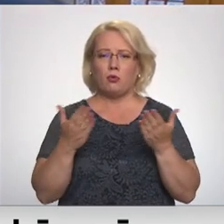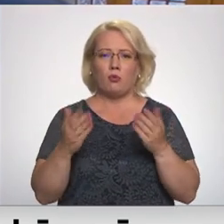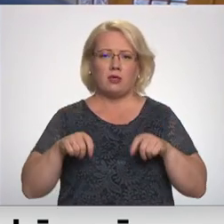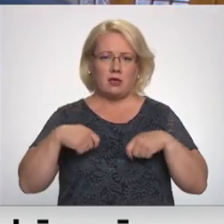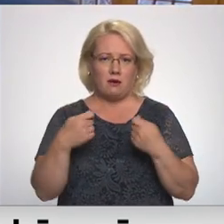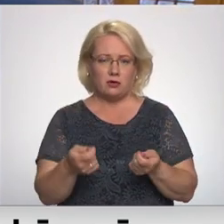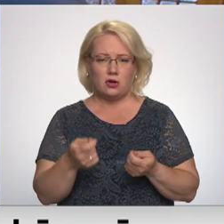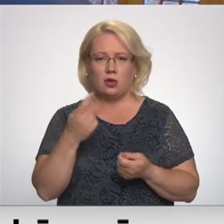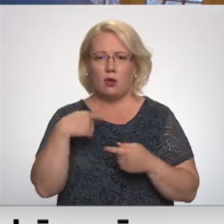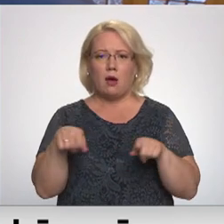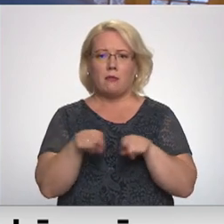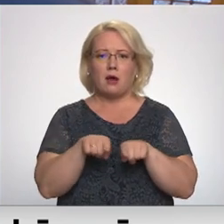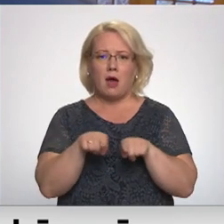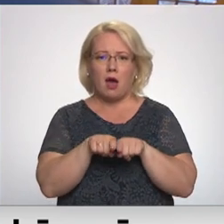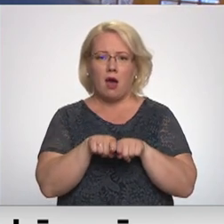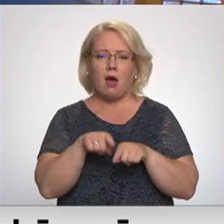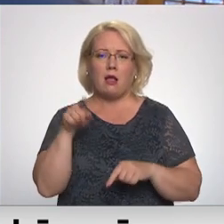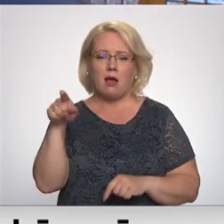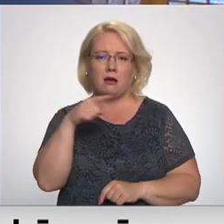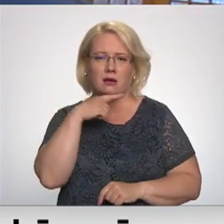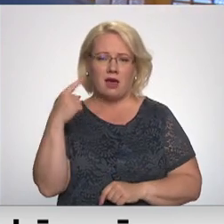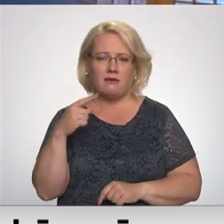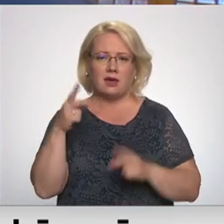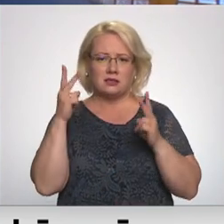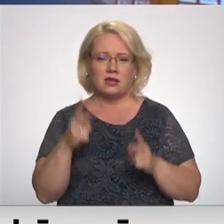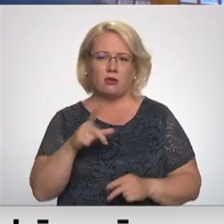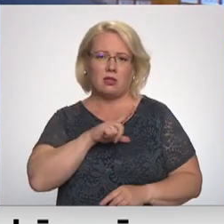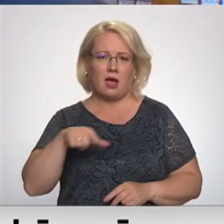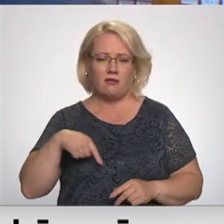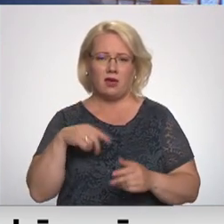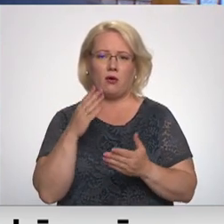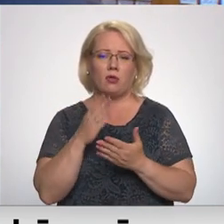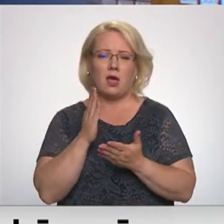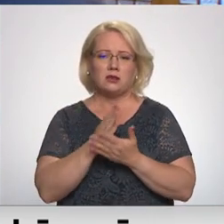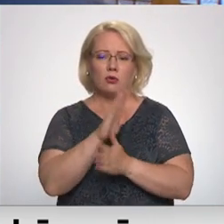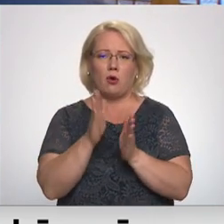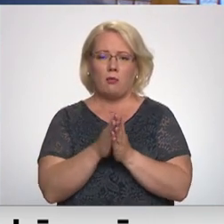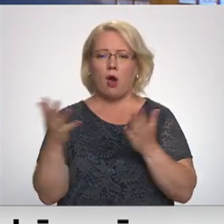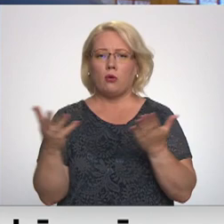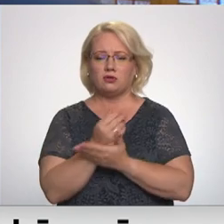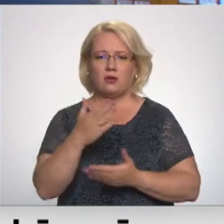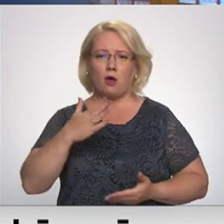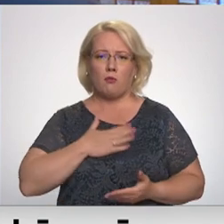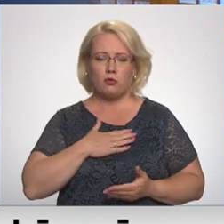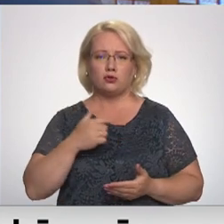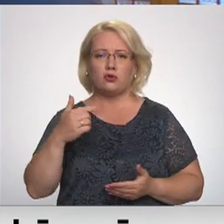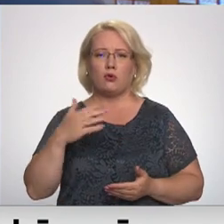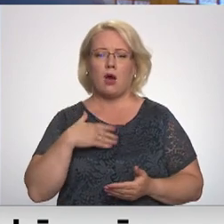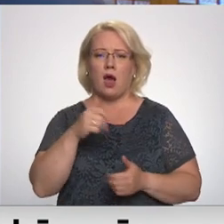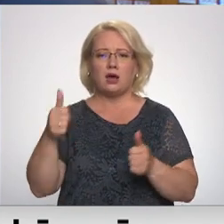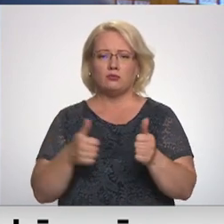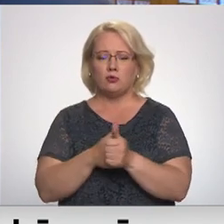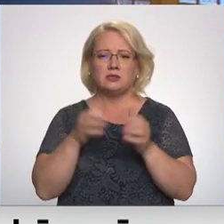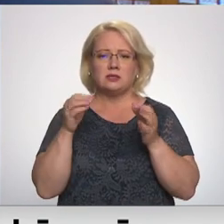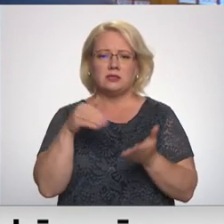tā brāļa Moskaļa cietusi arī Latvija, un tādēļ esam kopā. Uzvar būs mūsu, jo aiz mums stāv gan patiesība, gan